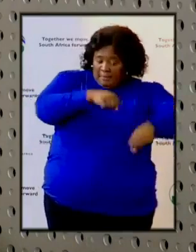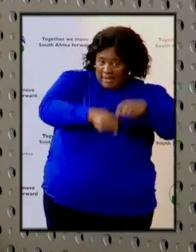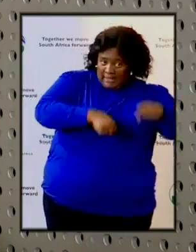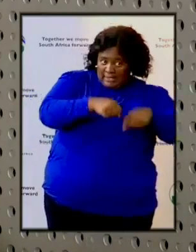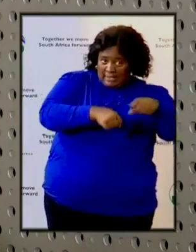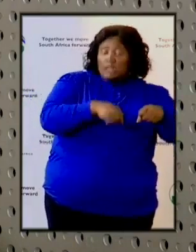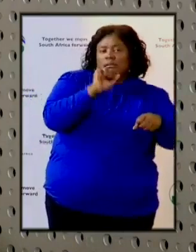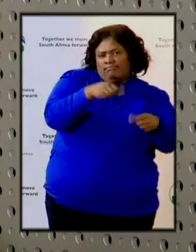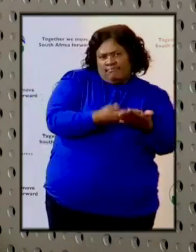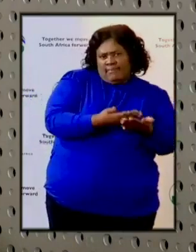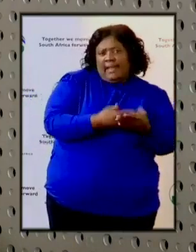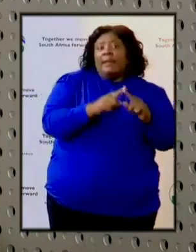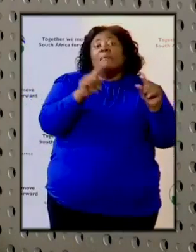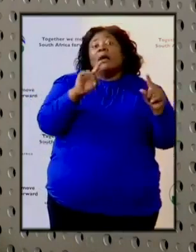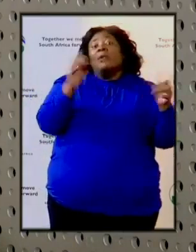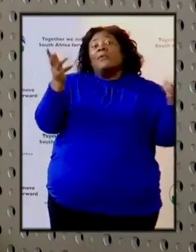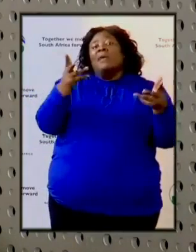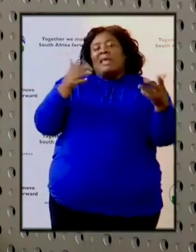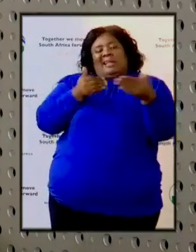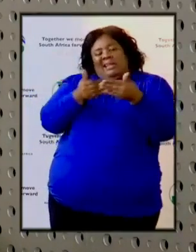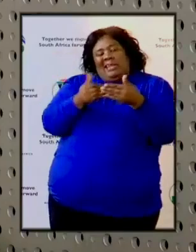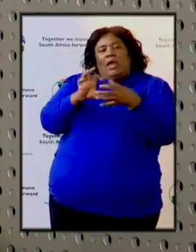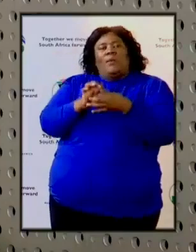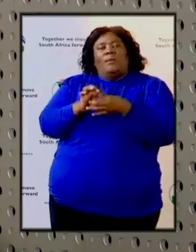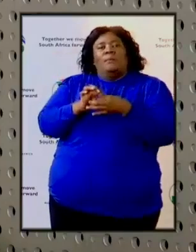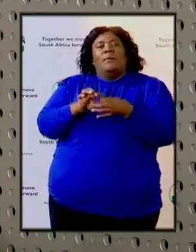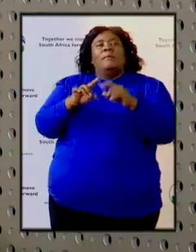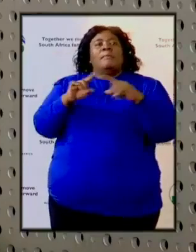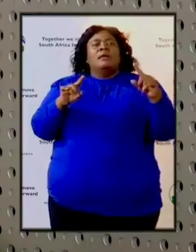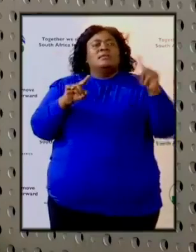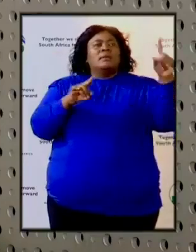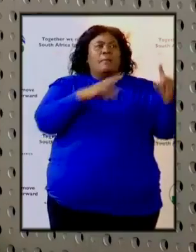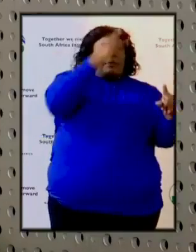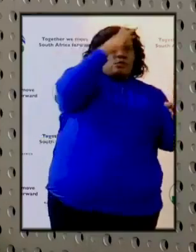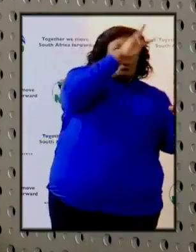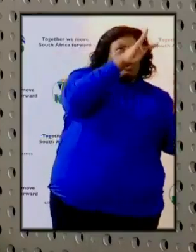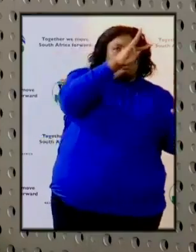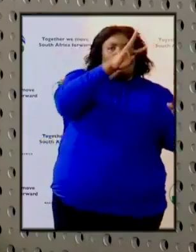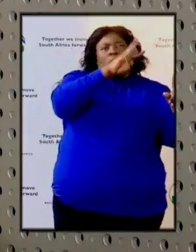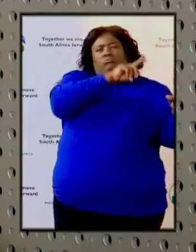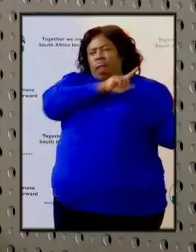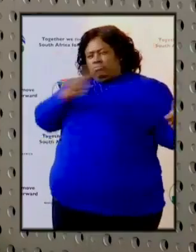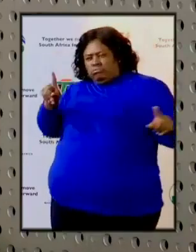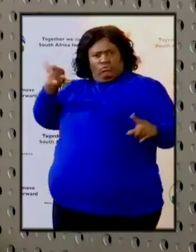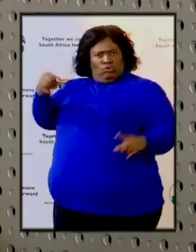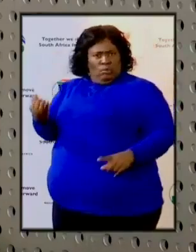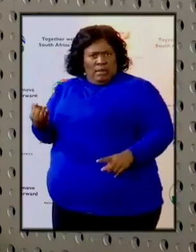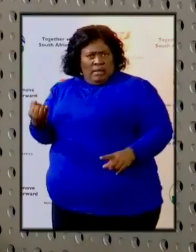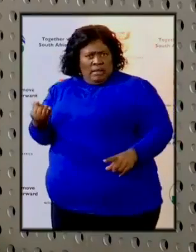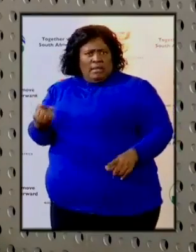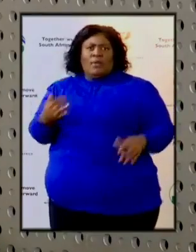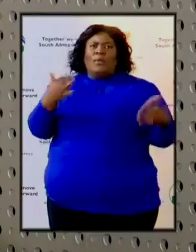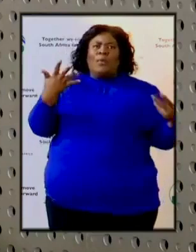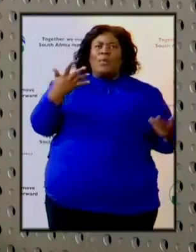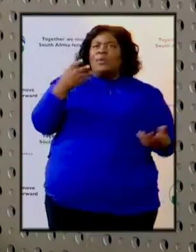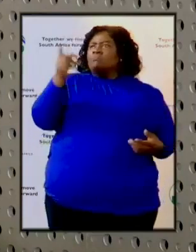ngakwakho. Hayi ukuthi bese usuke ePitoli uyogijima eGoli. Usuke eThekwini uyogijima eMgungundlovu.